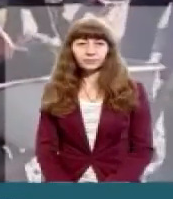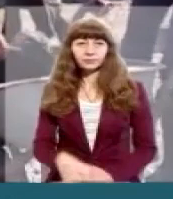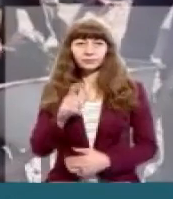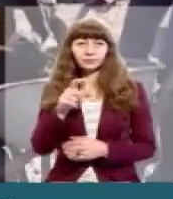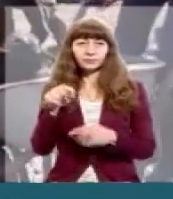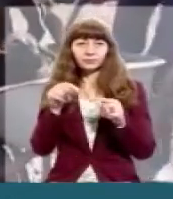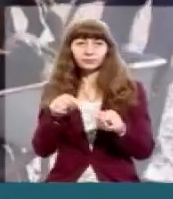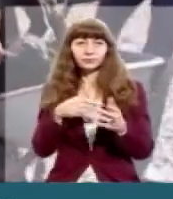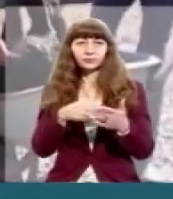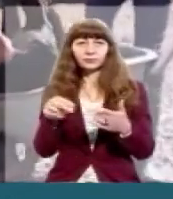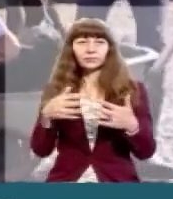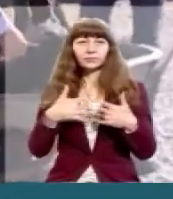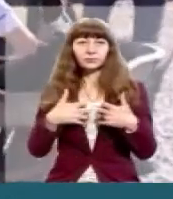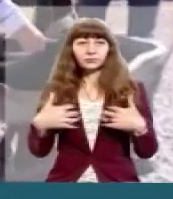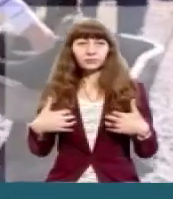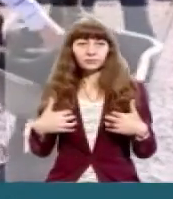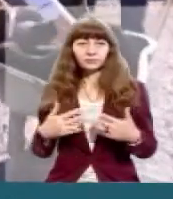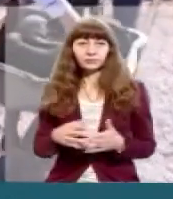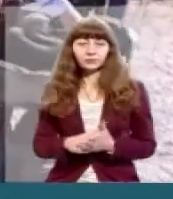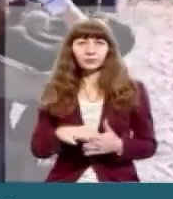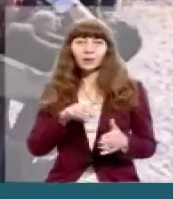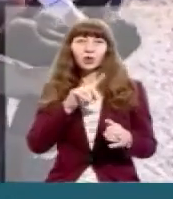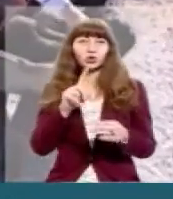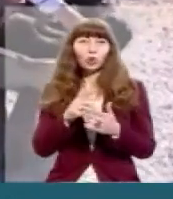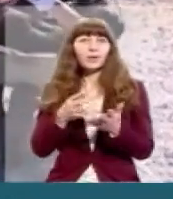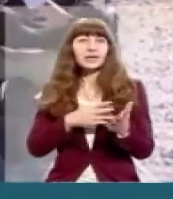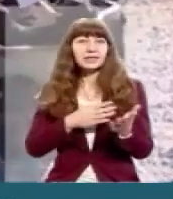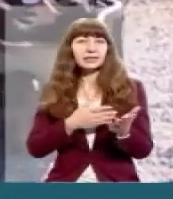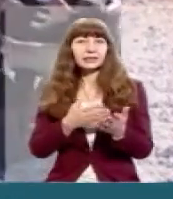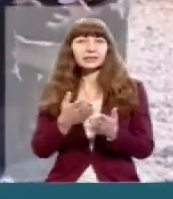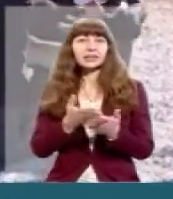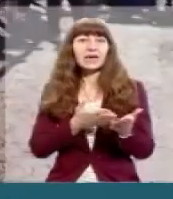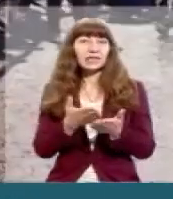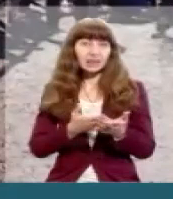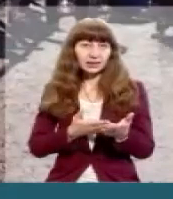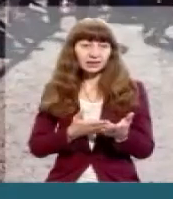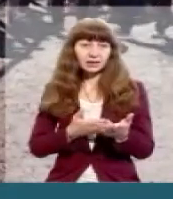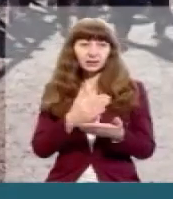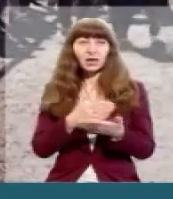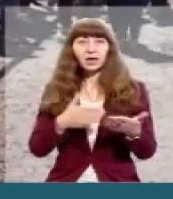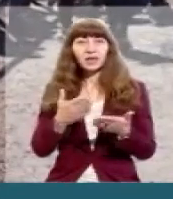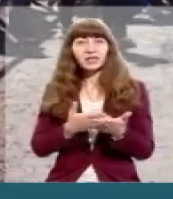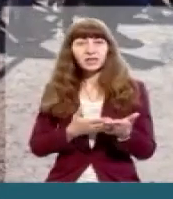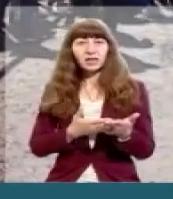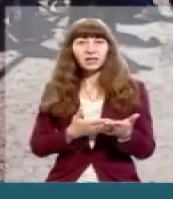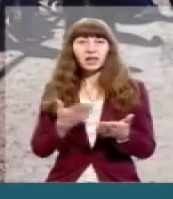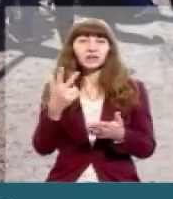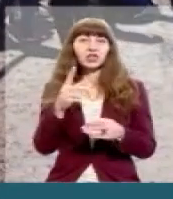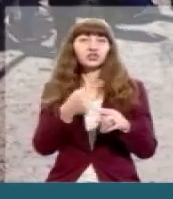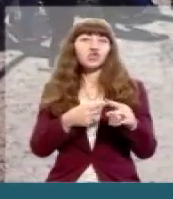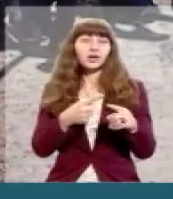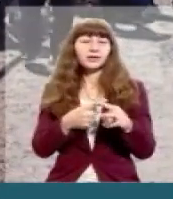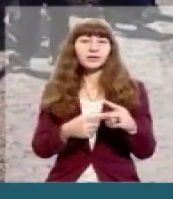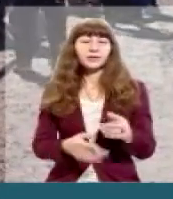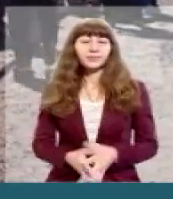болсын. Осындай құрбан айт мерекесінен келесі құрбан айт мерекесін аман есен жетуді нәсіп етсін. Қасиетті құрбан айт мерекесіндегі арнайы рәсімді